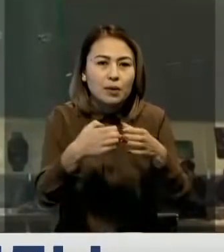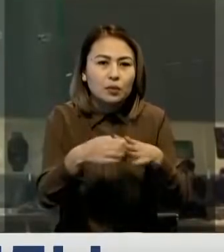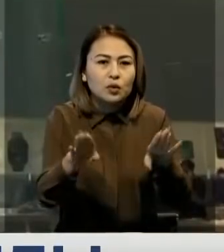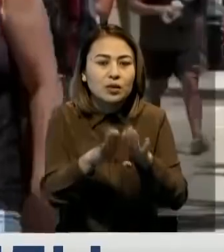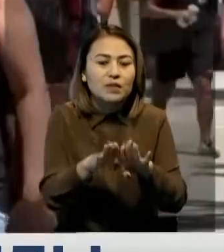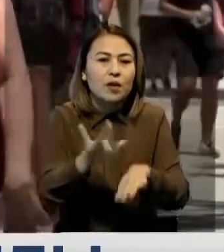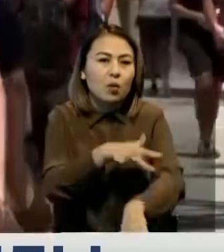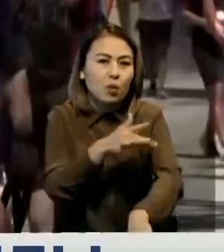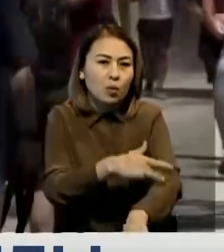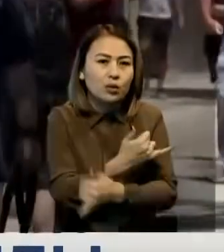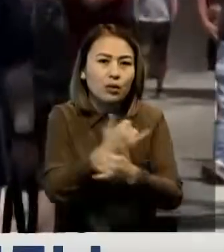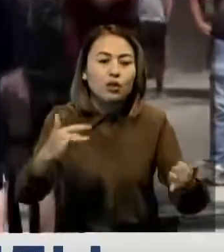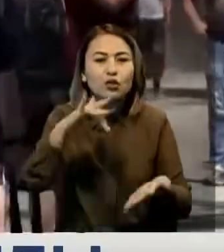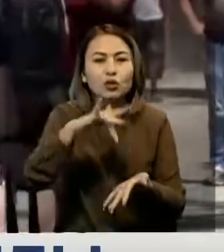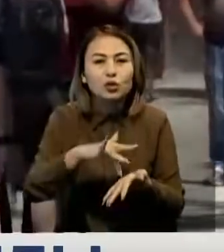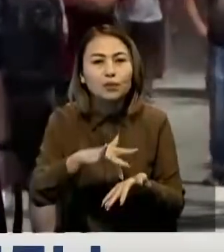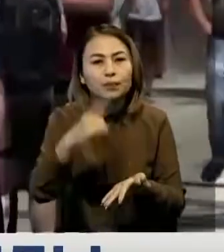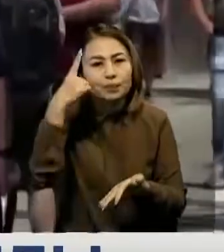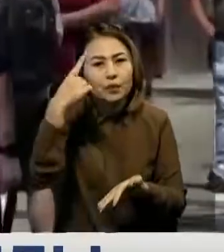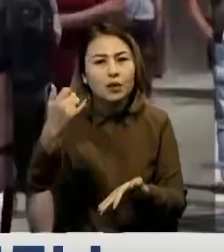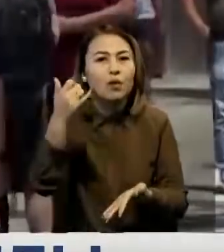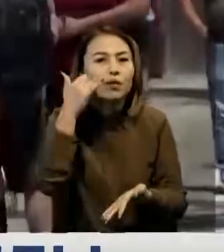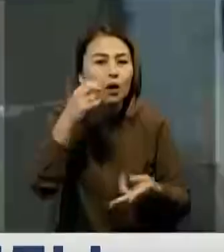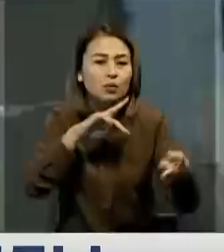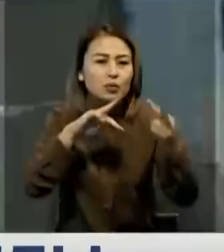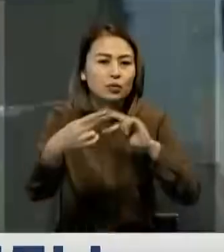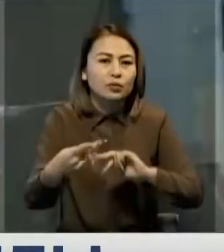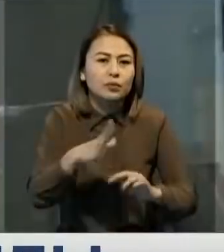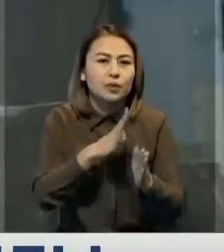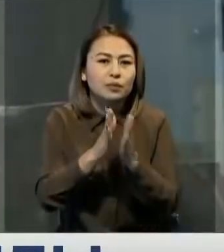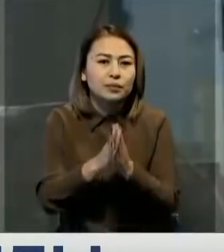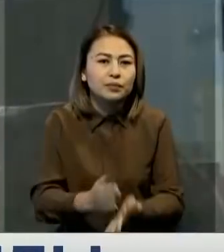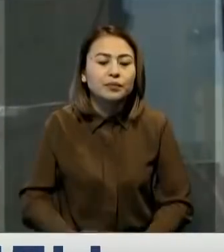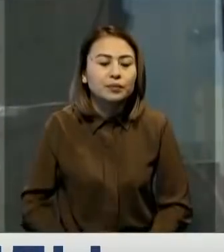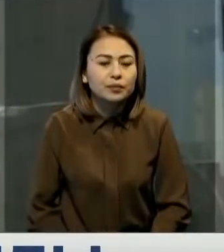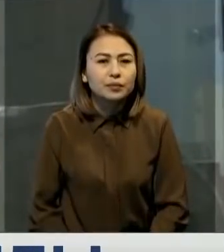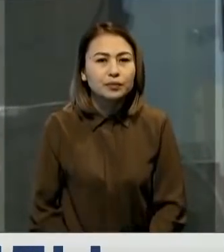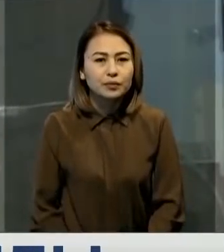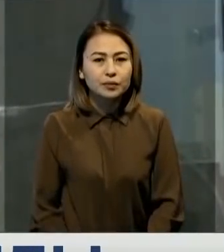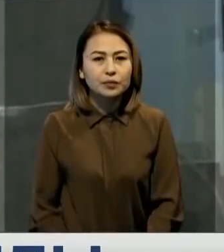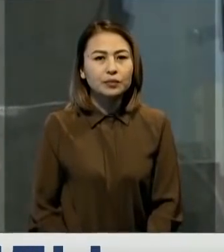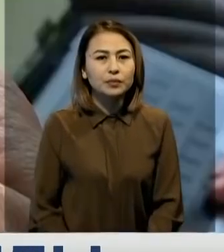Apple компаниясы болса, сервистік орталыққа жүгініп, смартфонды ауыстыруды ұсынады.